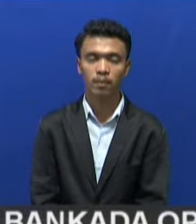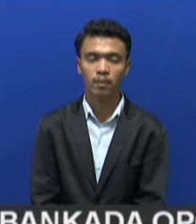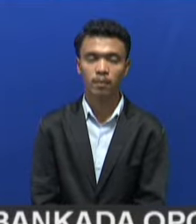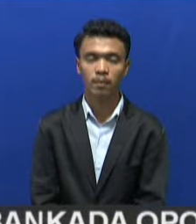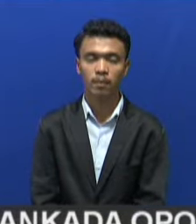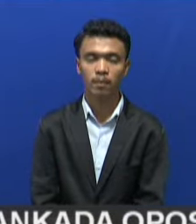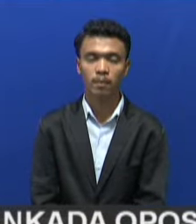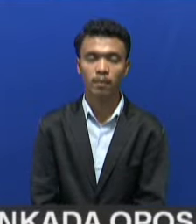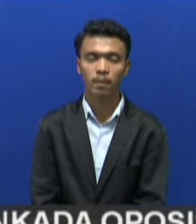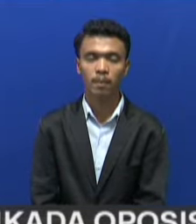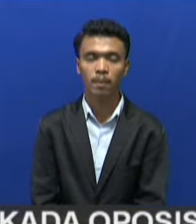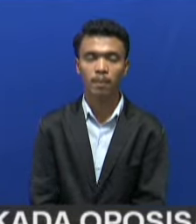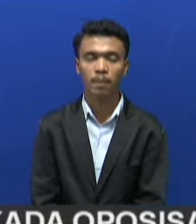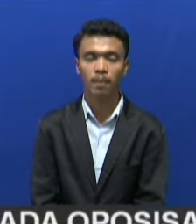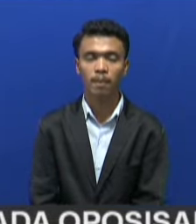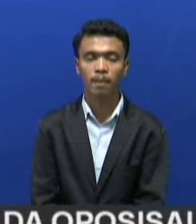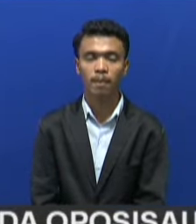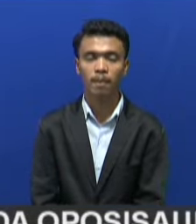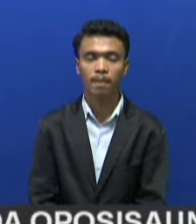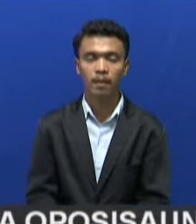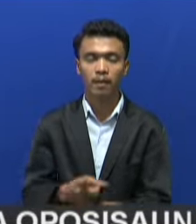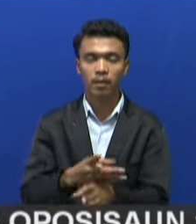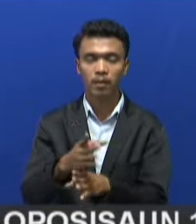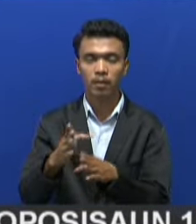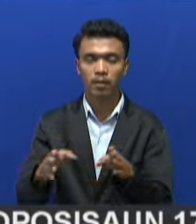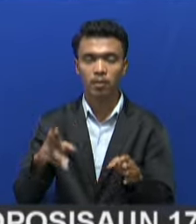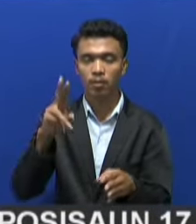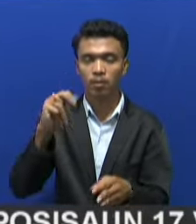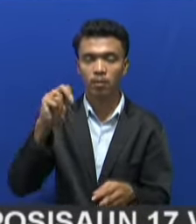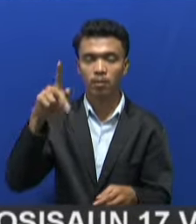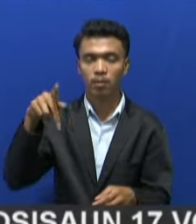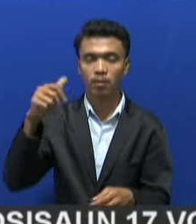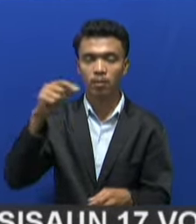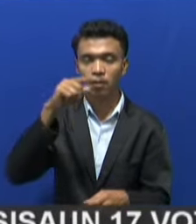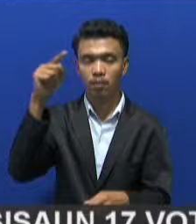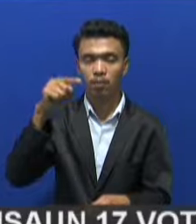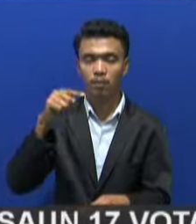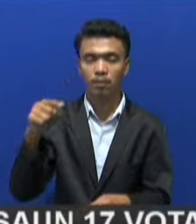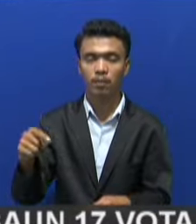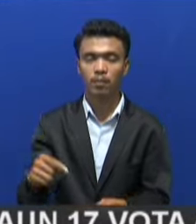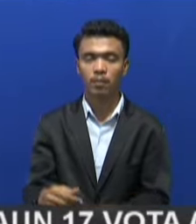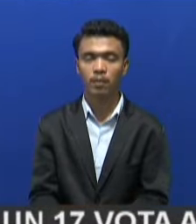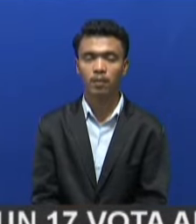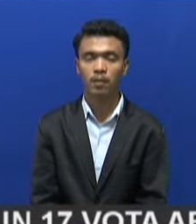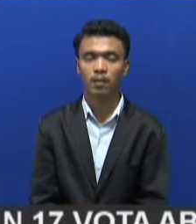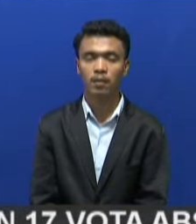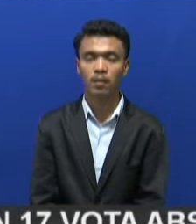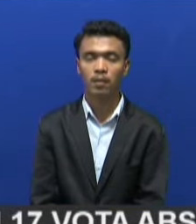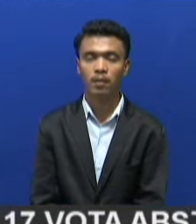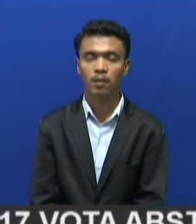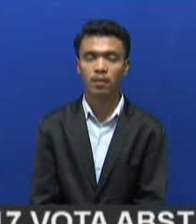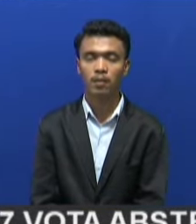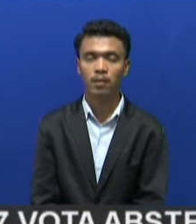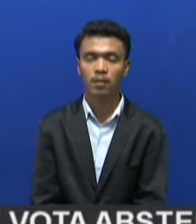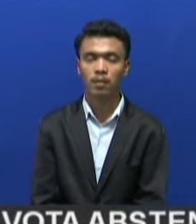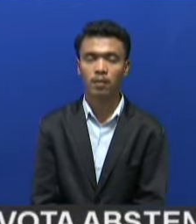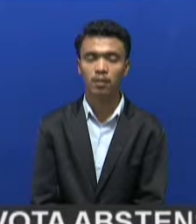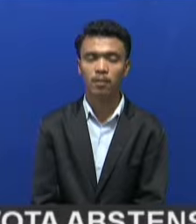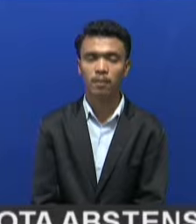dengan Pak rektor silakan Pak rektor Rektor universit katolika Ataya zarta indonesiauda